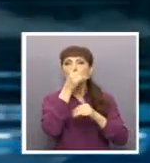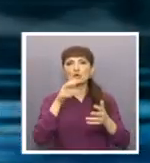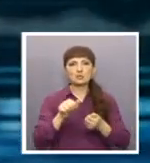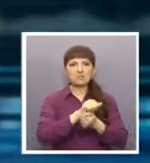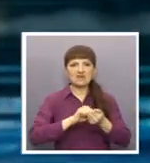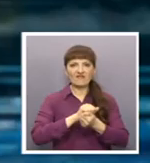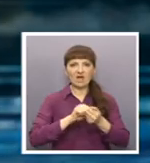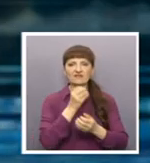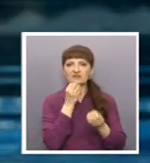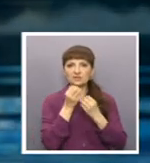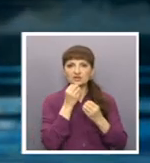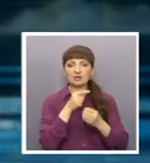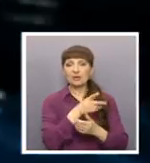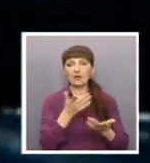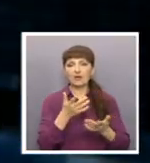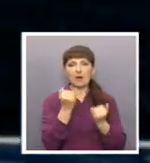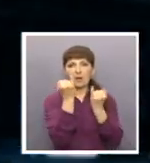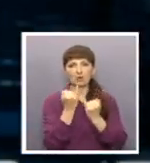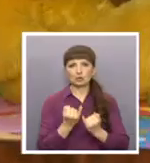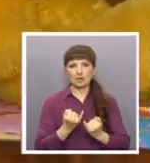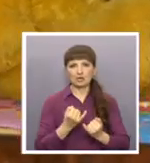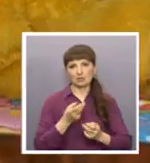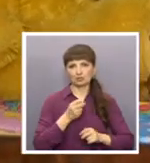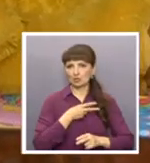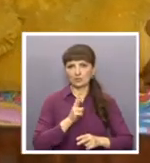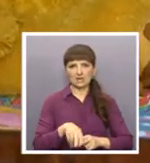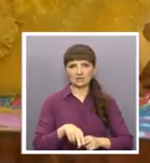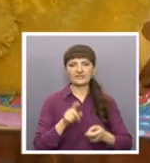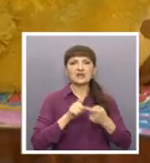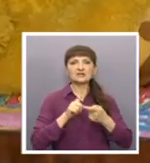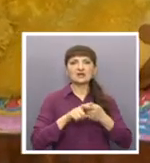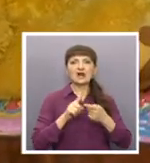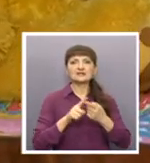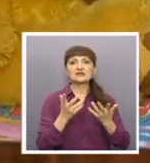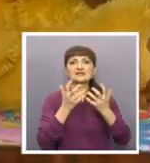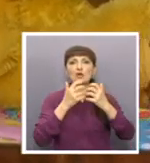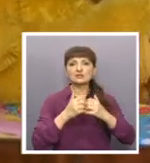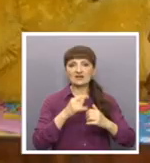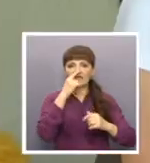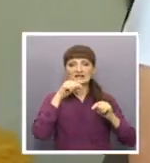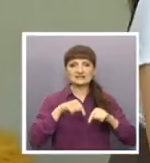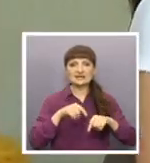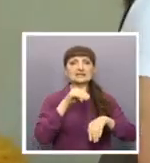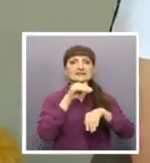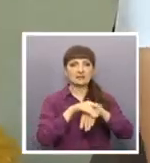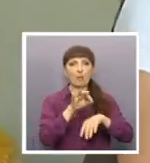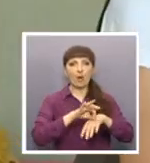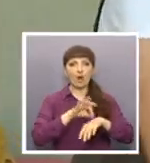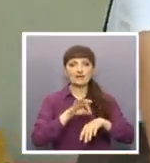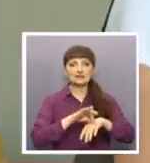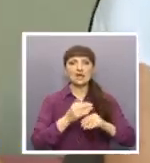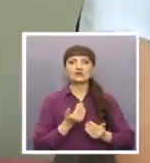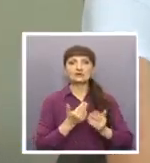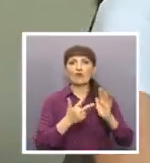переваривает пищу, что грозит для него дистрофией. Согласно сухим цифрам статистики, в Казахстане с диагнозом муковисцидоз